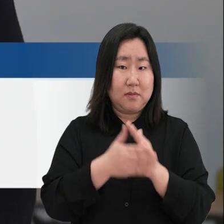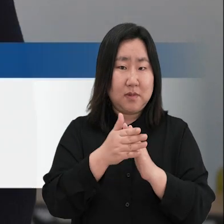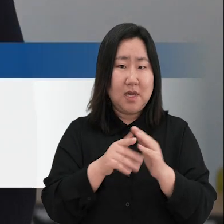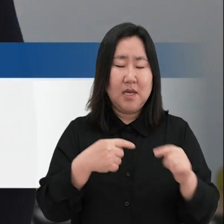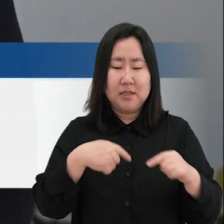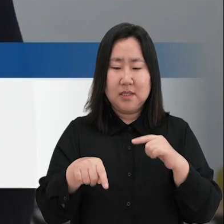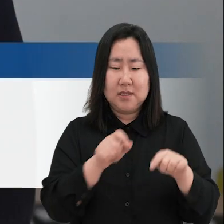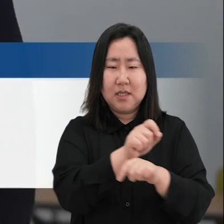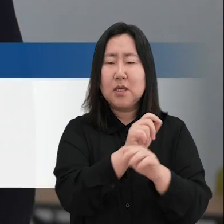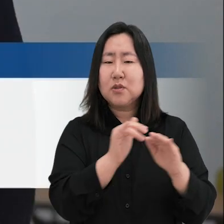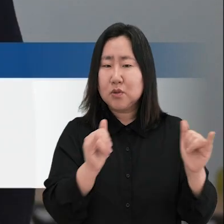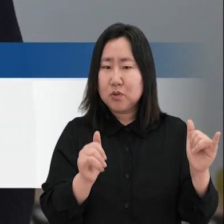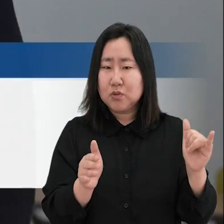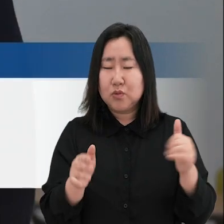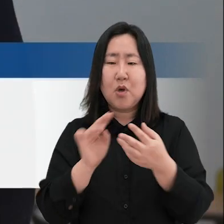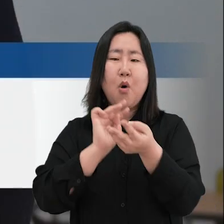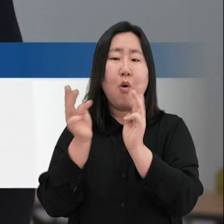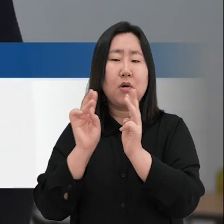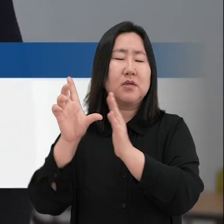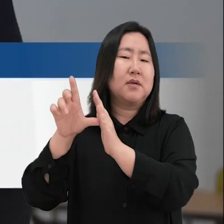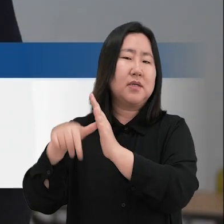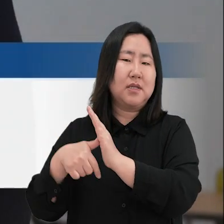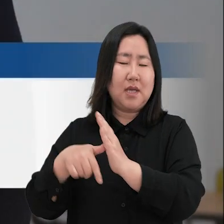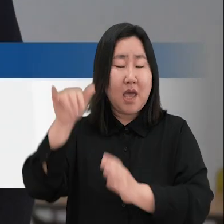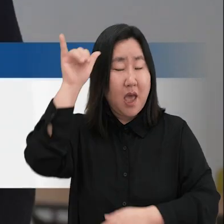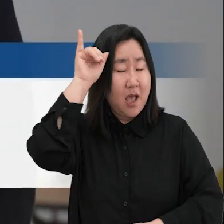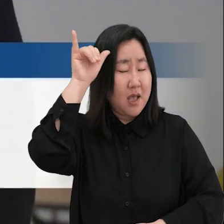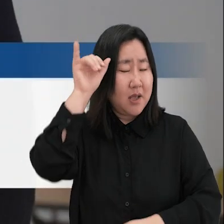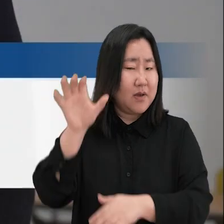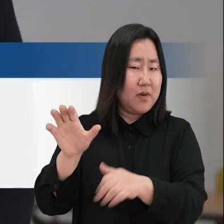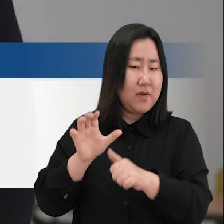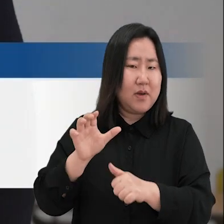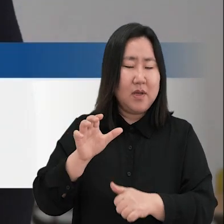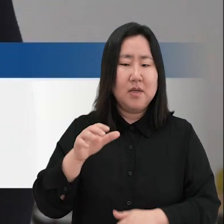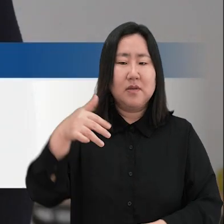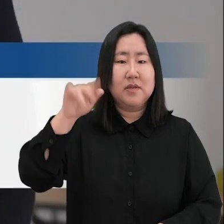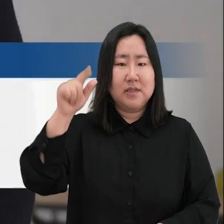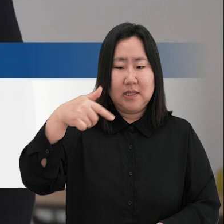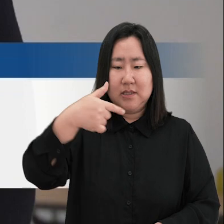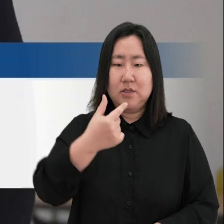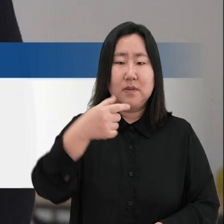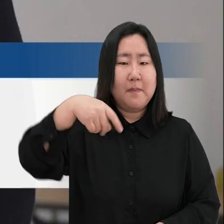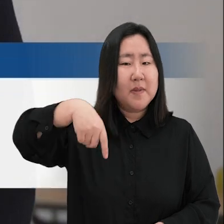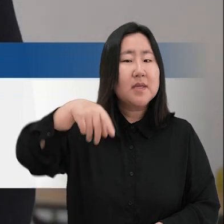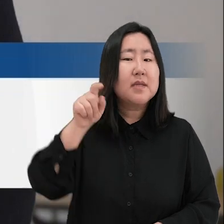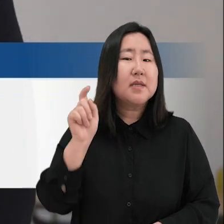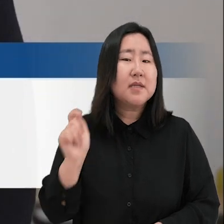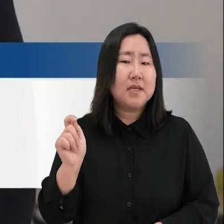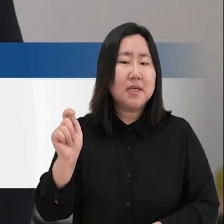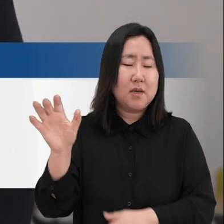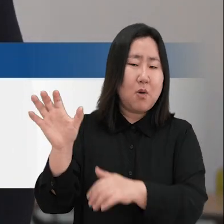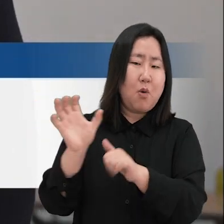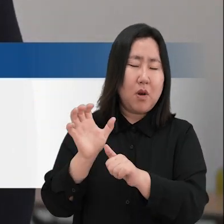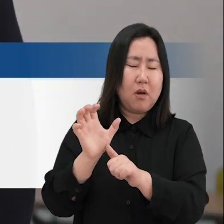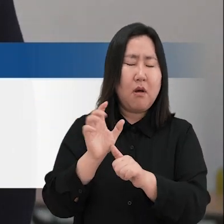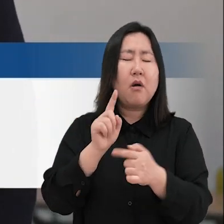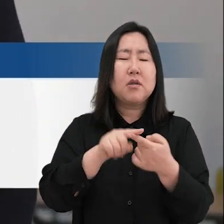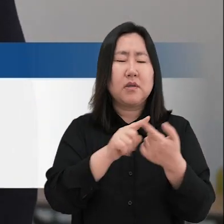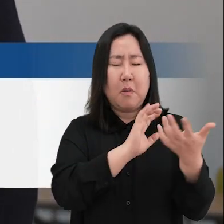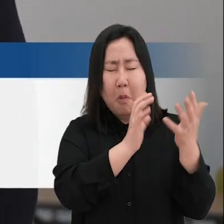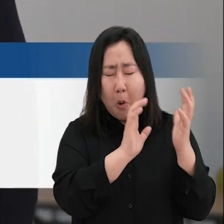워크숍을 통해서 AI 행정과 채치 PT 활용에 대해서 심도 있는 논의를 하게 대해서 기쁘게